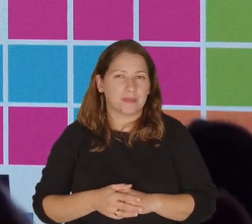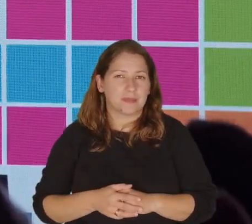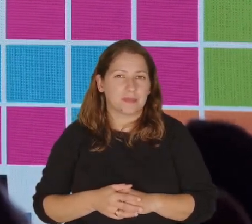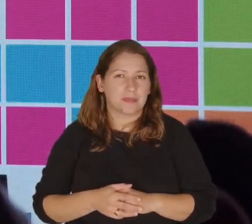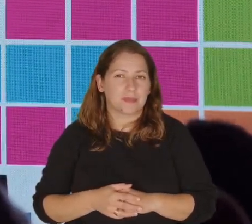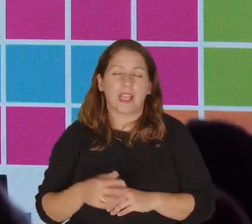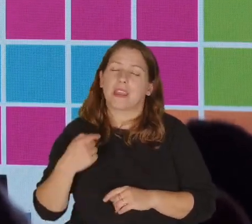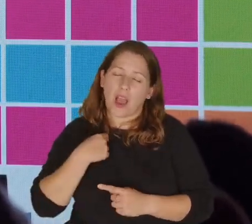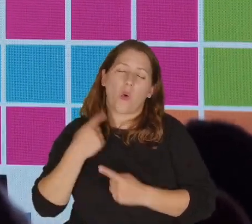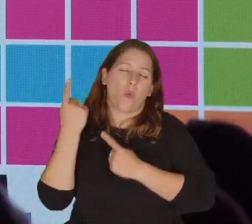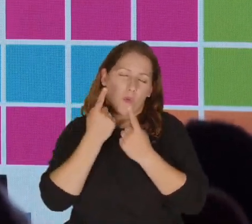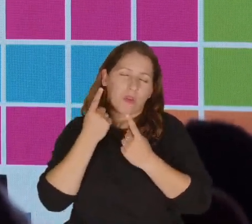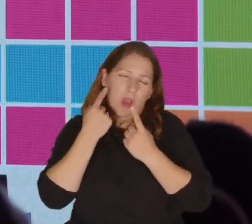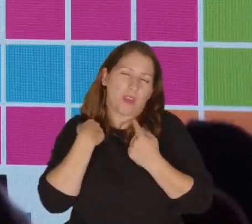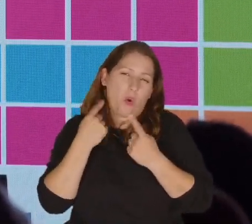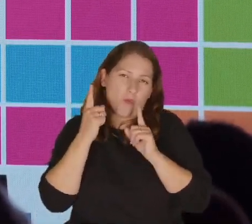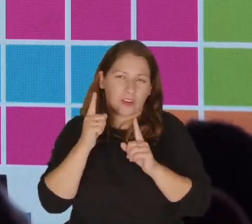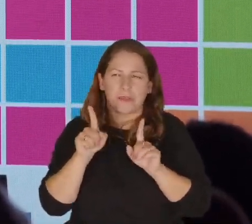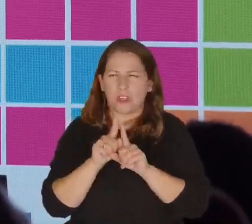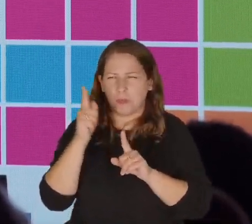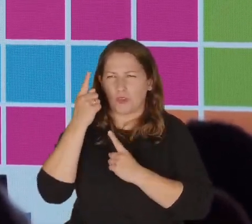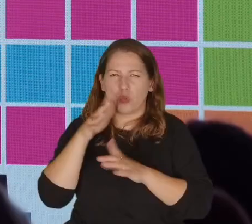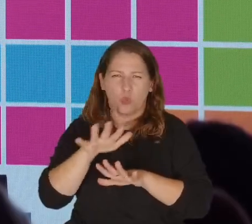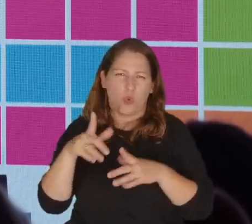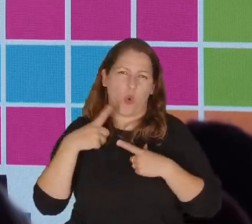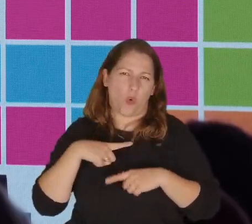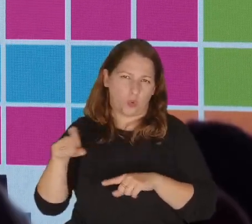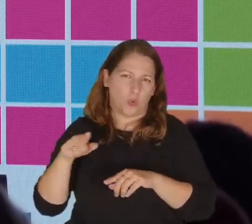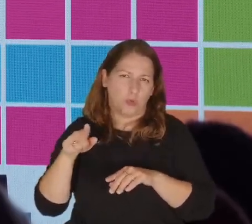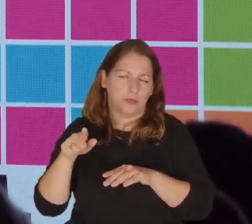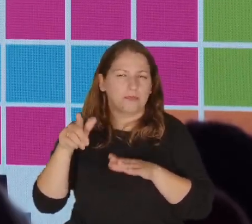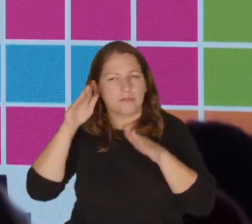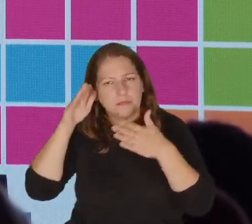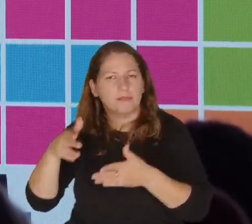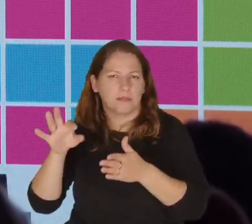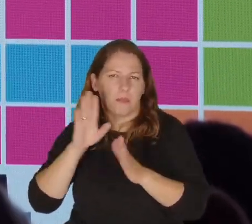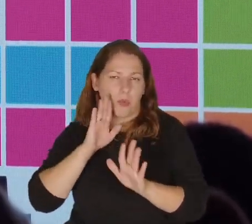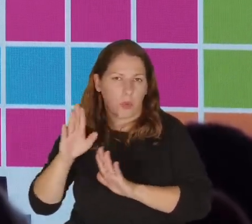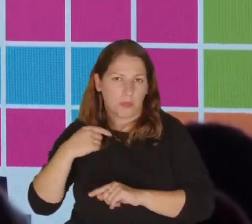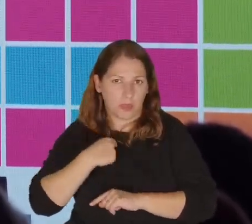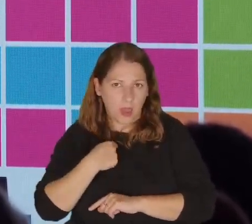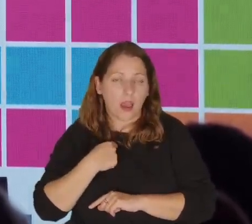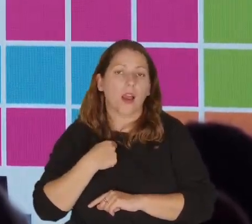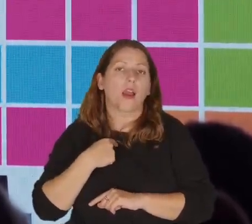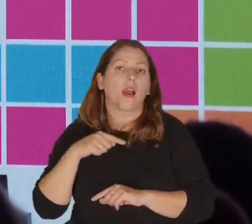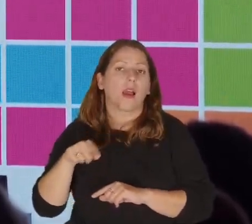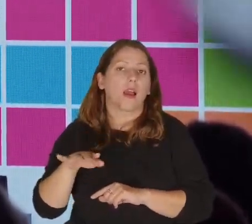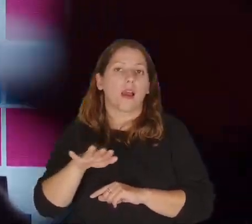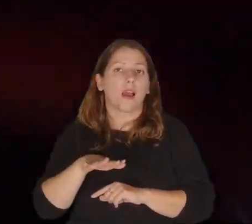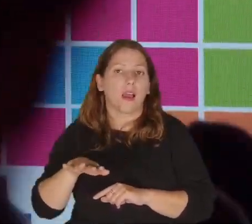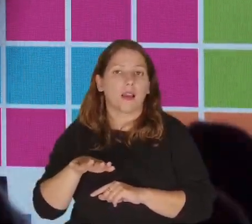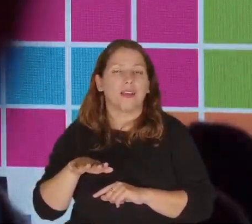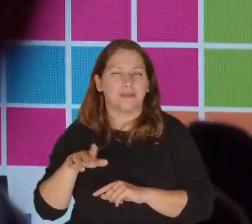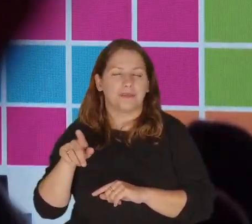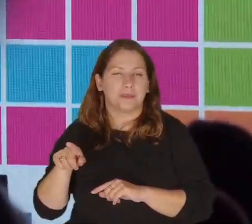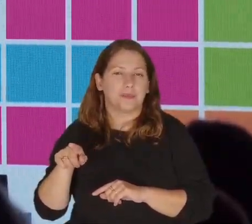no, ja stoję na stanowisku i myślę, że wiele osób, które tą kwestią się zajmuje, zwłaszcza w takim obszarze publicznej